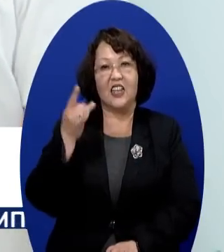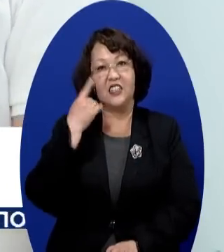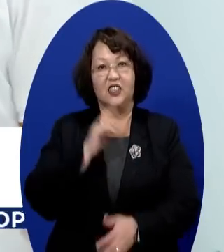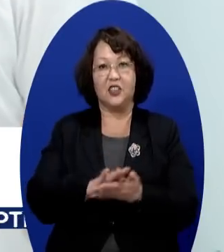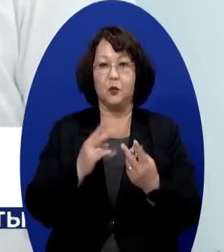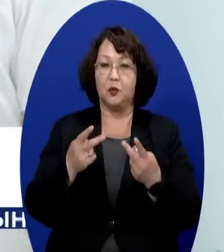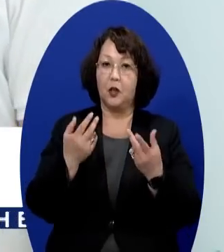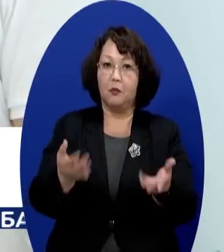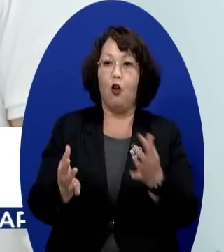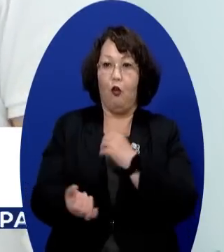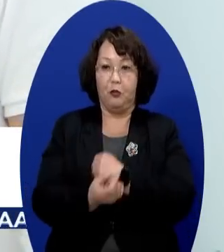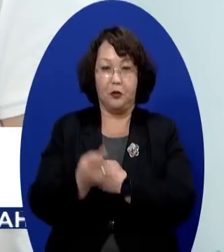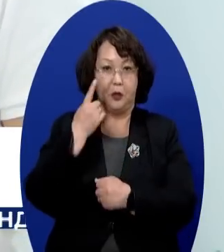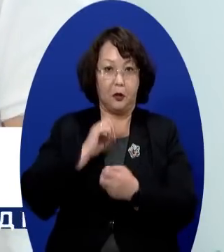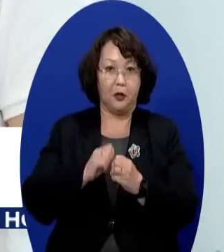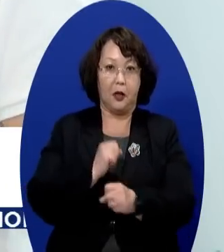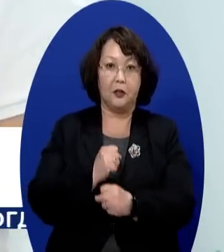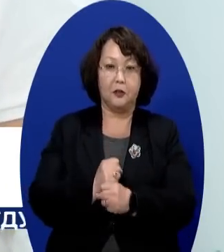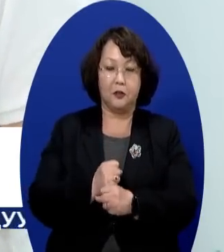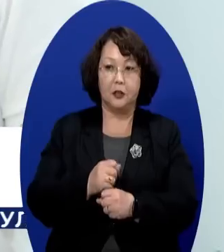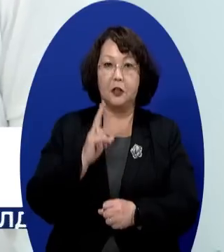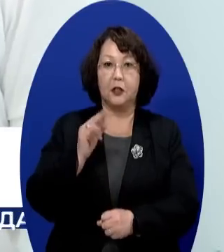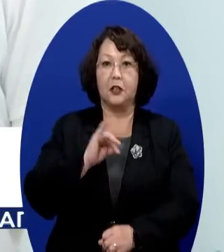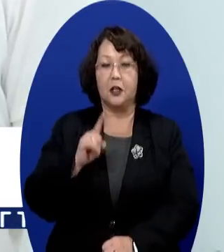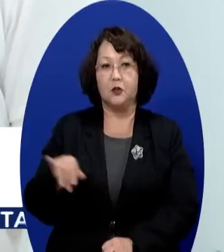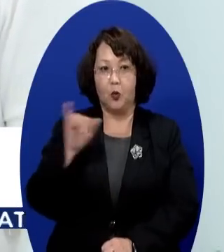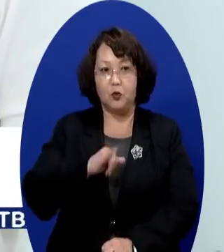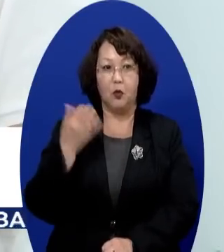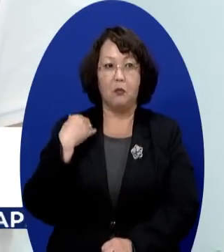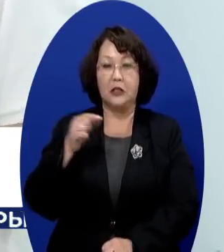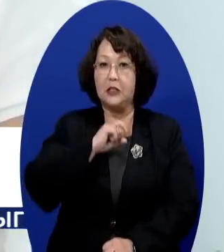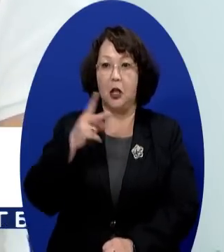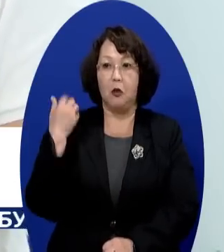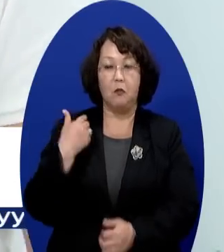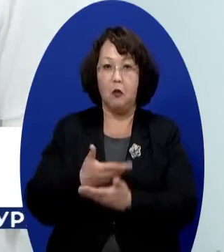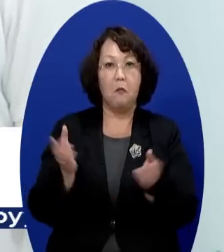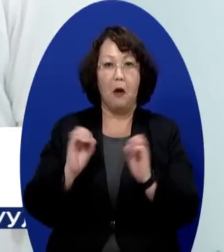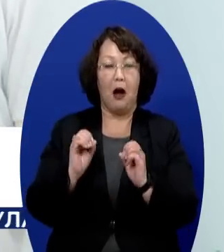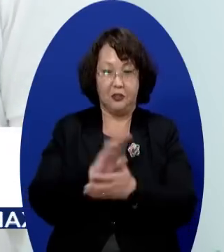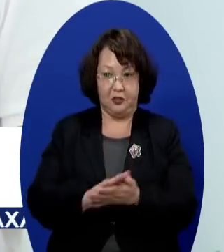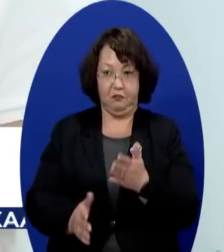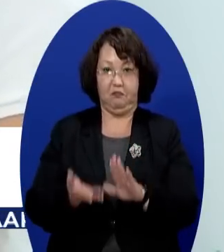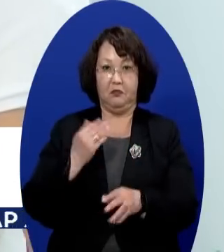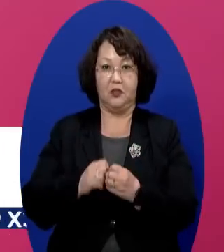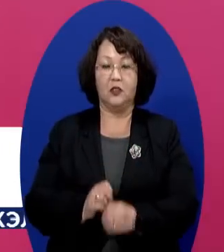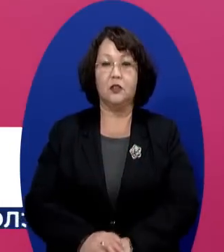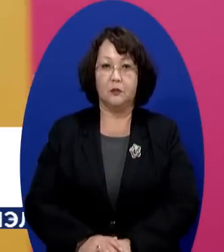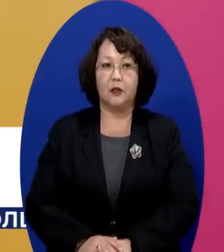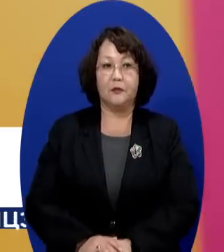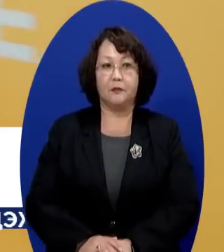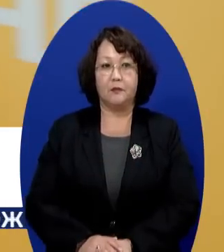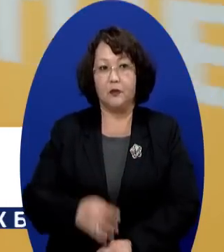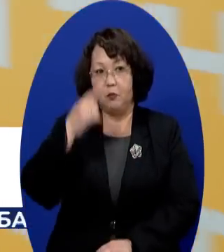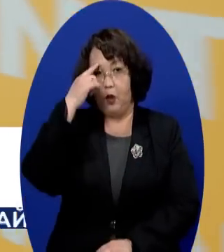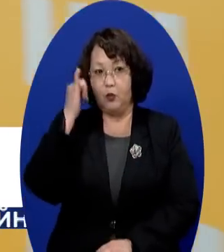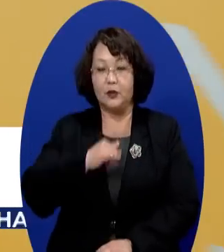өвөрмөц нөхцөл бүхий бүтээгдэхүүн бөгөөд Киргизийн зах зээл дээр ийм нөхцөлтэй зээлийг өмнө нь огт олгож байгаагүй юм аа.